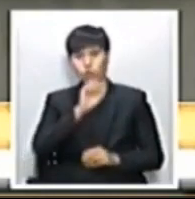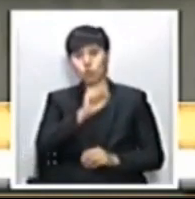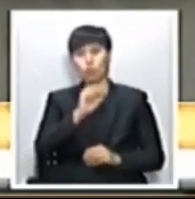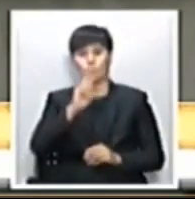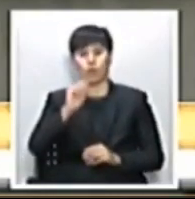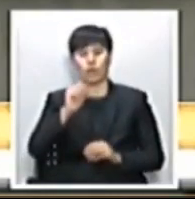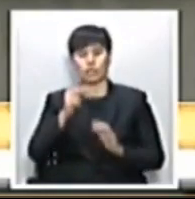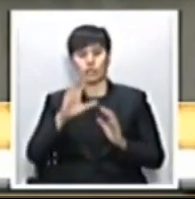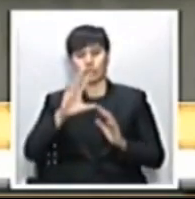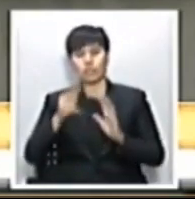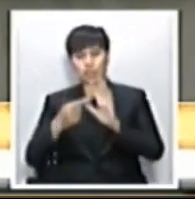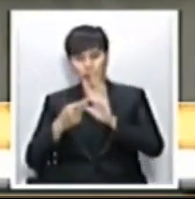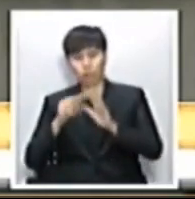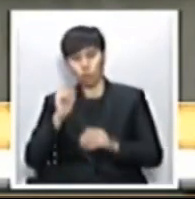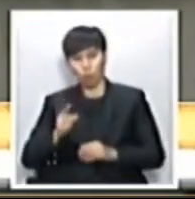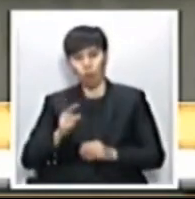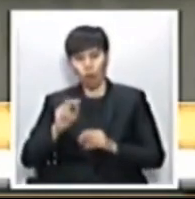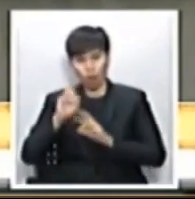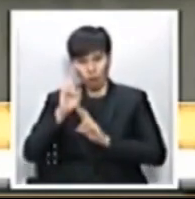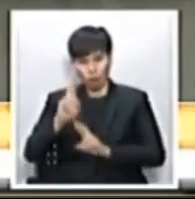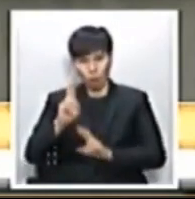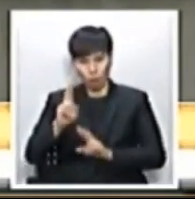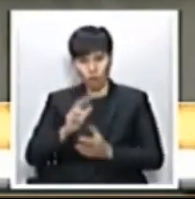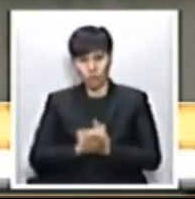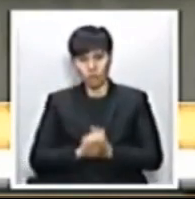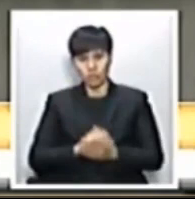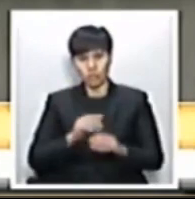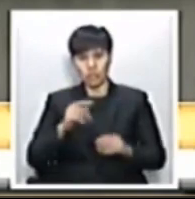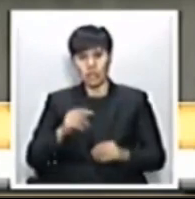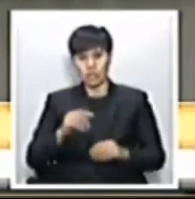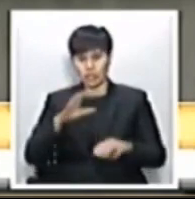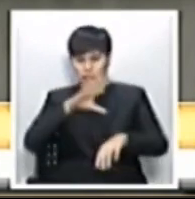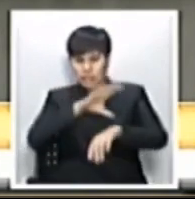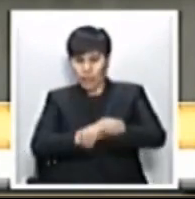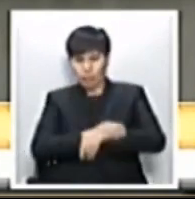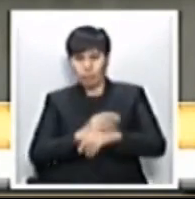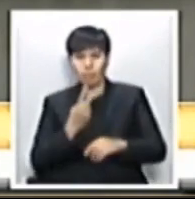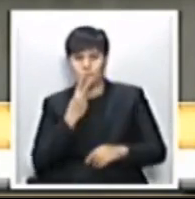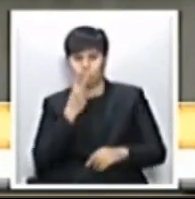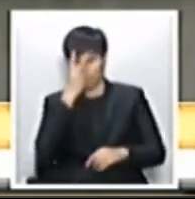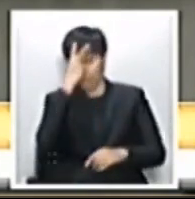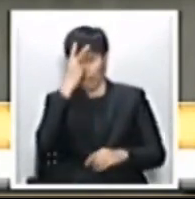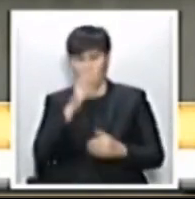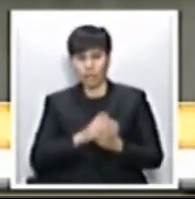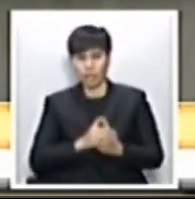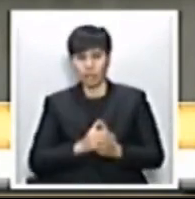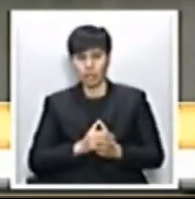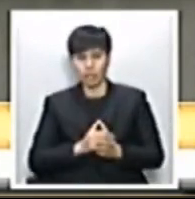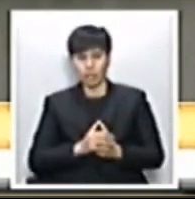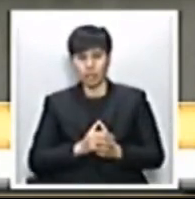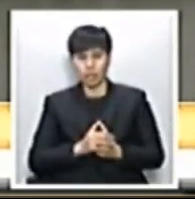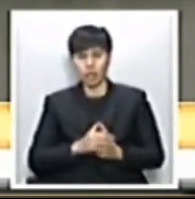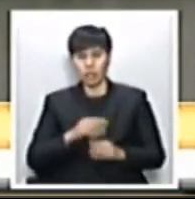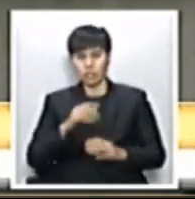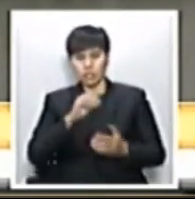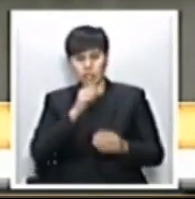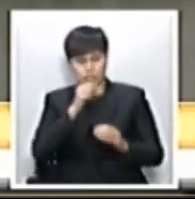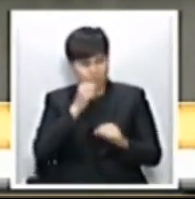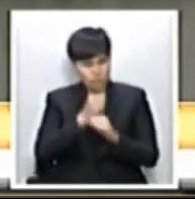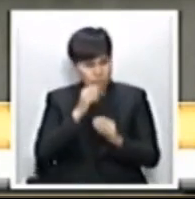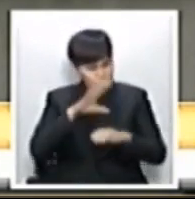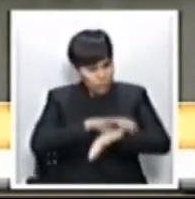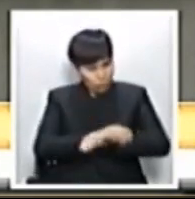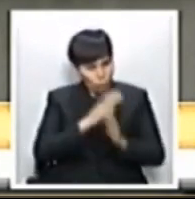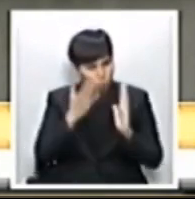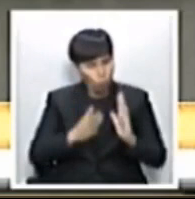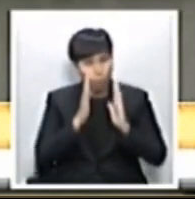พูดคือเราต้องระมัดระวังการขบวนการจับแพะถ้าคนที่เป็นแพะเป็นหนึ่งในครอบครัวของเราเราต้องคิดว่